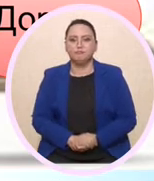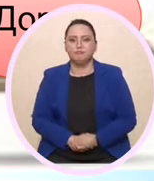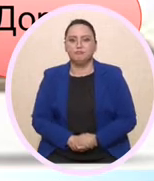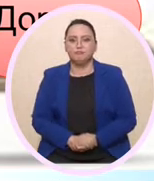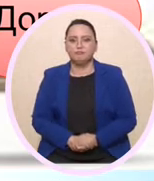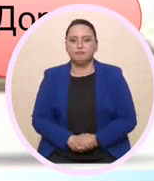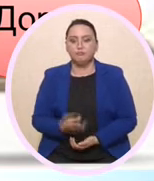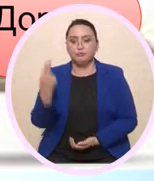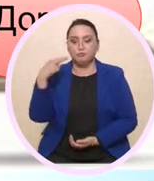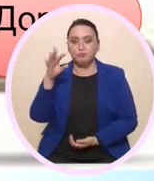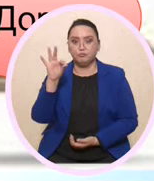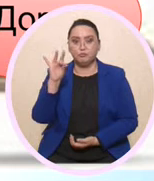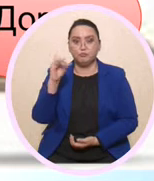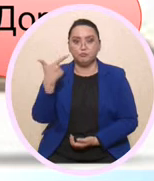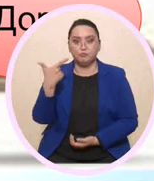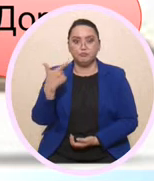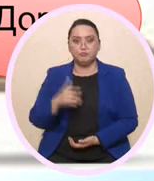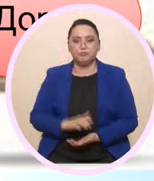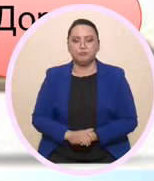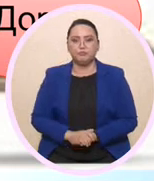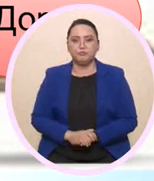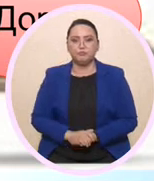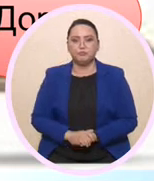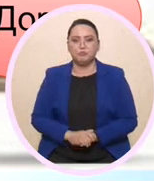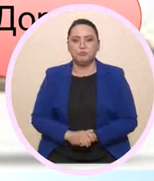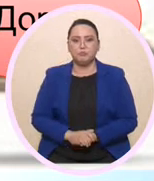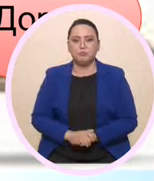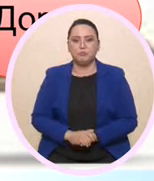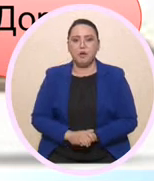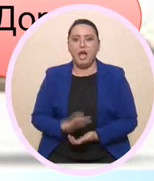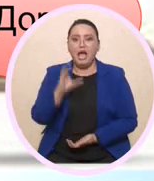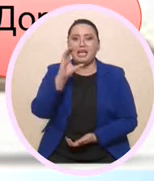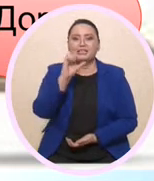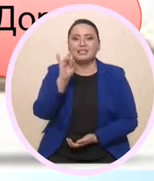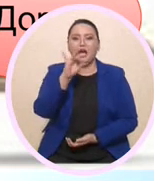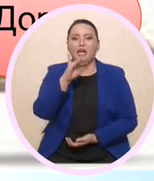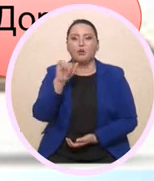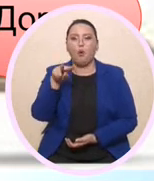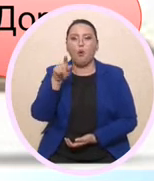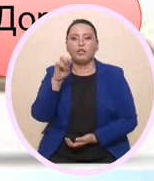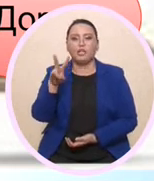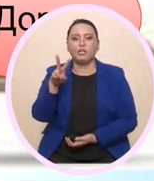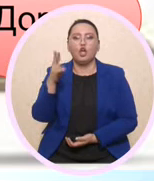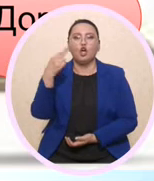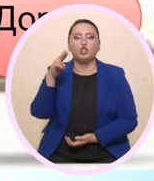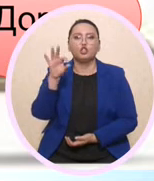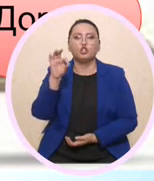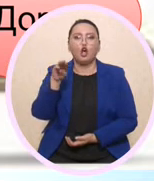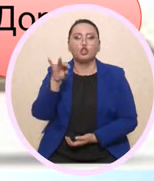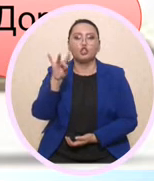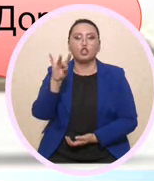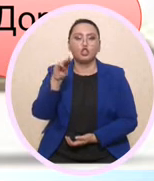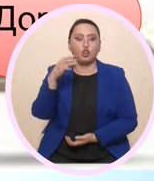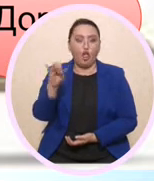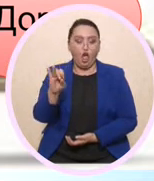За дөрг саруулхан доктортой хүмүүн нөө хүүхдүүдээ. За мөн дөрг сайхан сэтгэлтэй хүмүүн